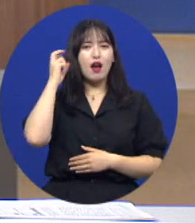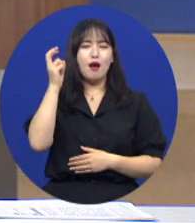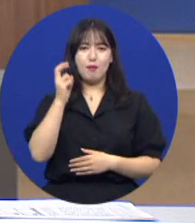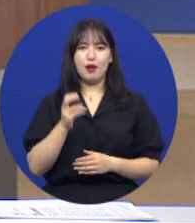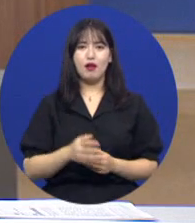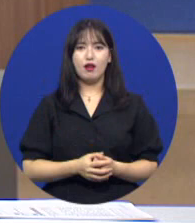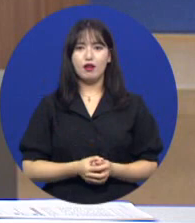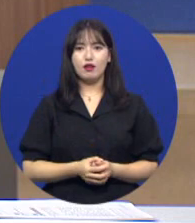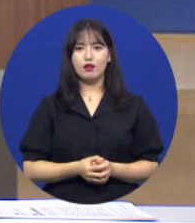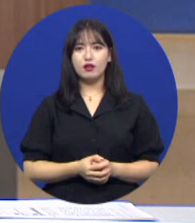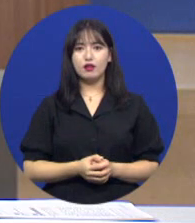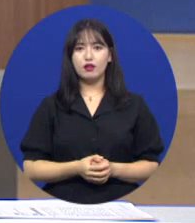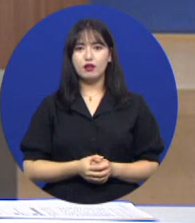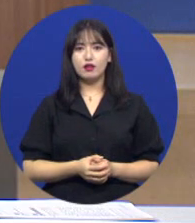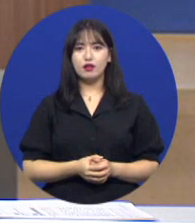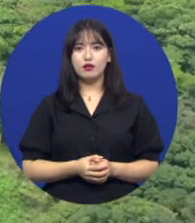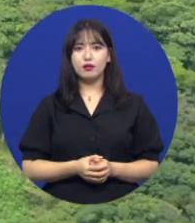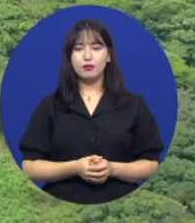기자가 보도합니다